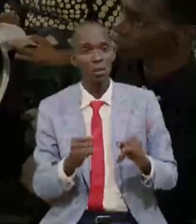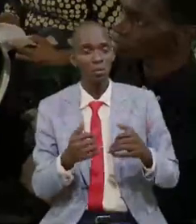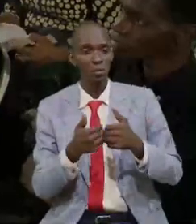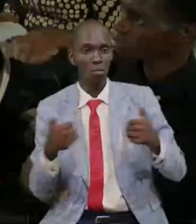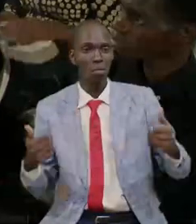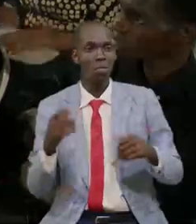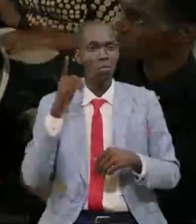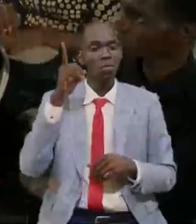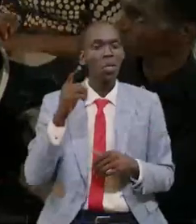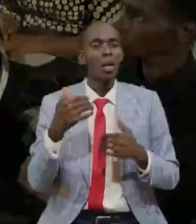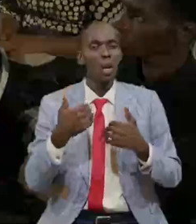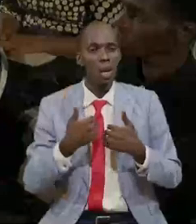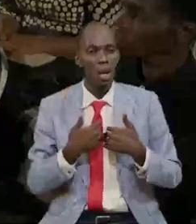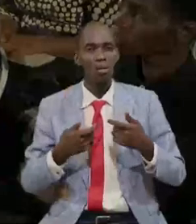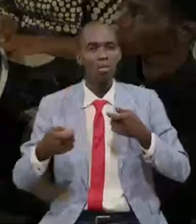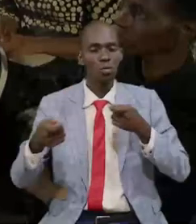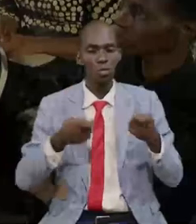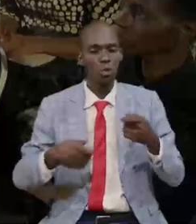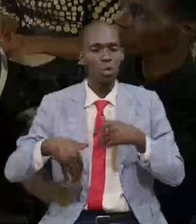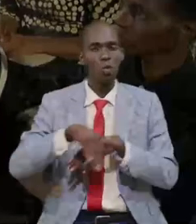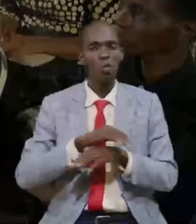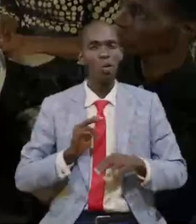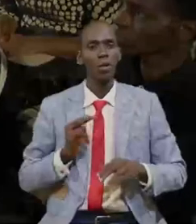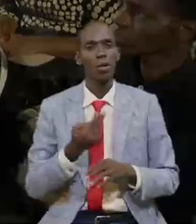ont dominé sur nous.